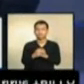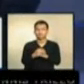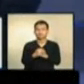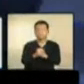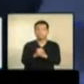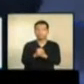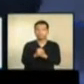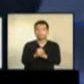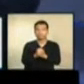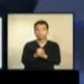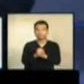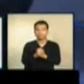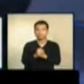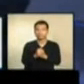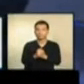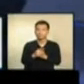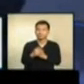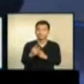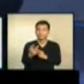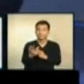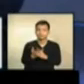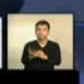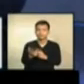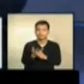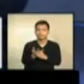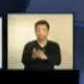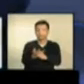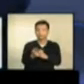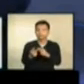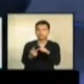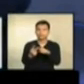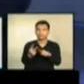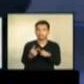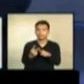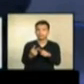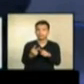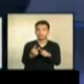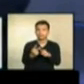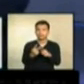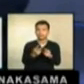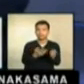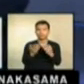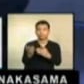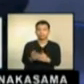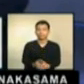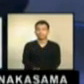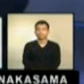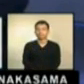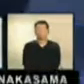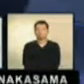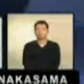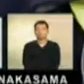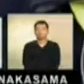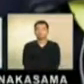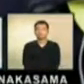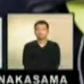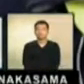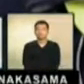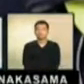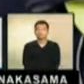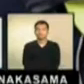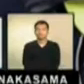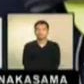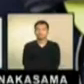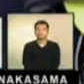Din. Opo. Sa amin, ano, sa amin. Opo, ganun din po. Dalawa. Yung dalawang bata, pati ho, dalawa kayong... Tirahan namin. Kasi yung mga kapatid ko may